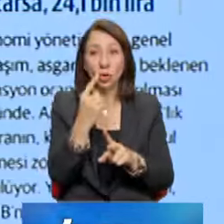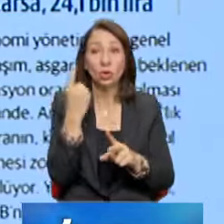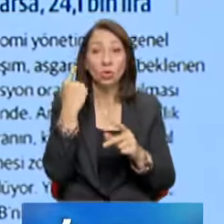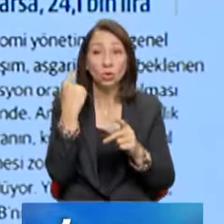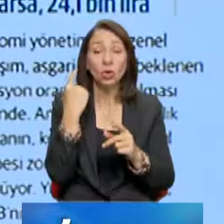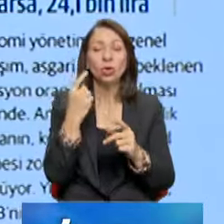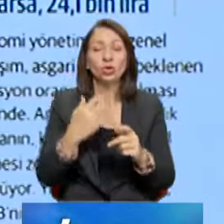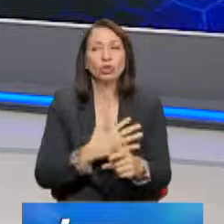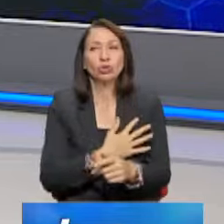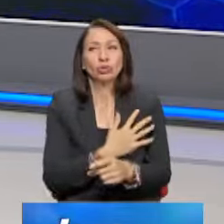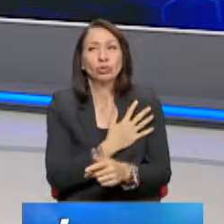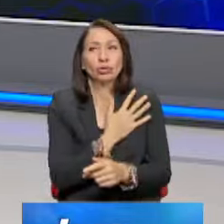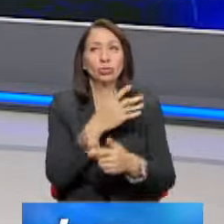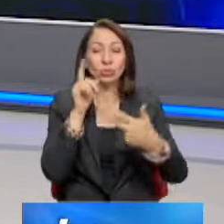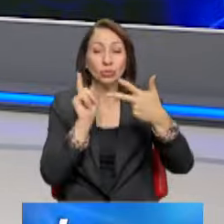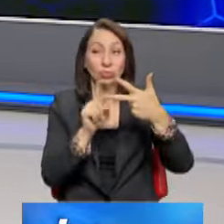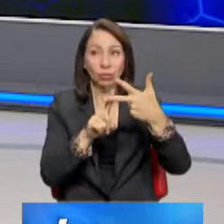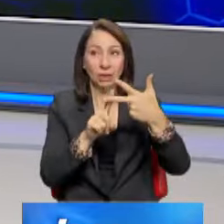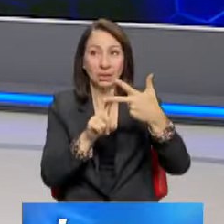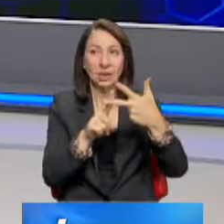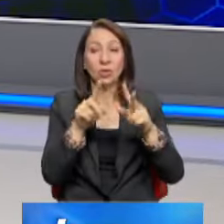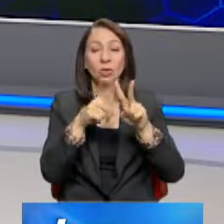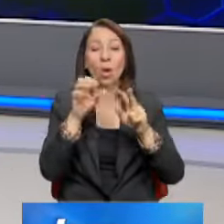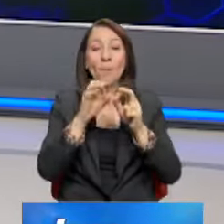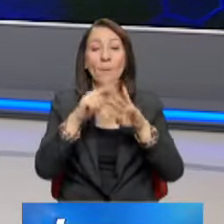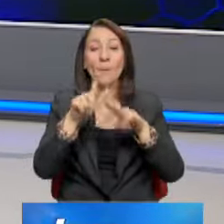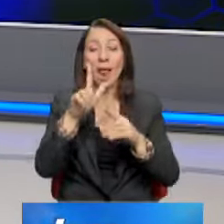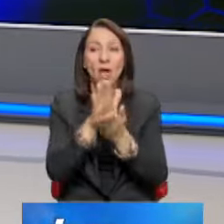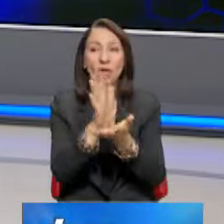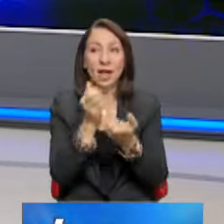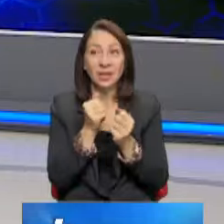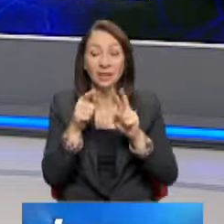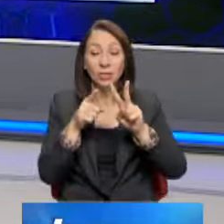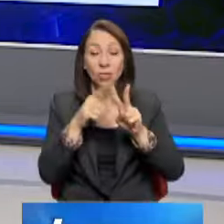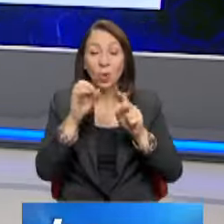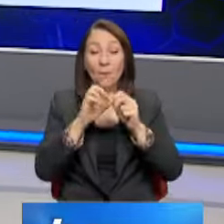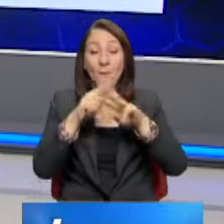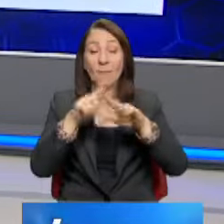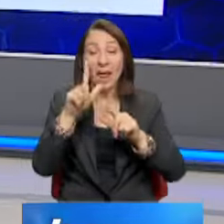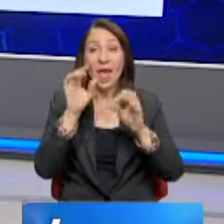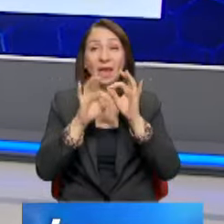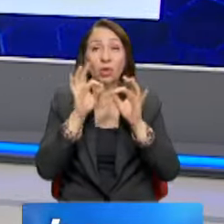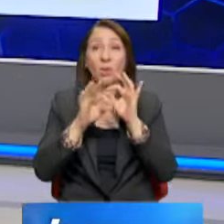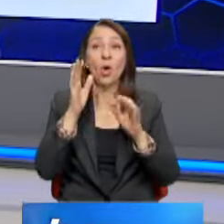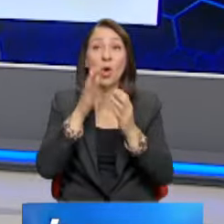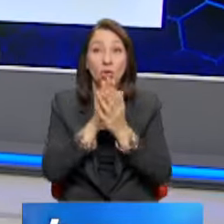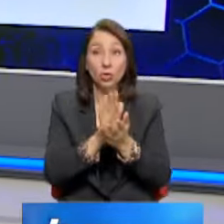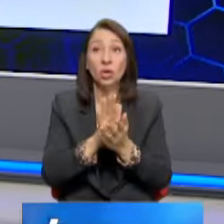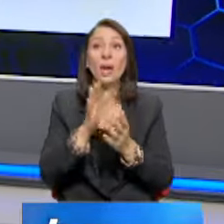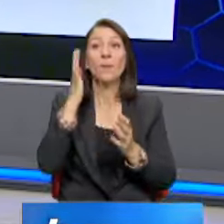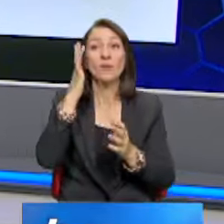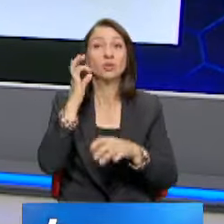dün gurur duyduk. Üçüncü kez Nobel ödülü aldık. Nobel ekonomi ödülü Profesör Doktor